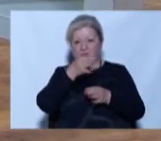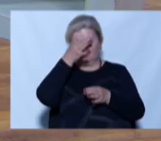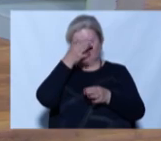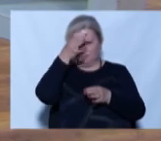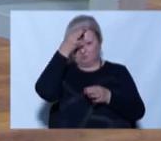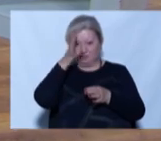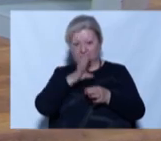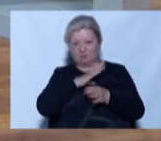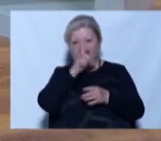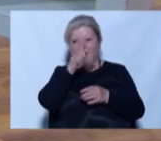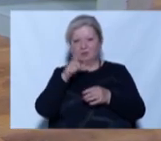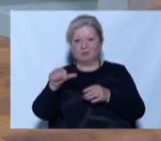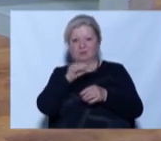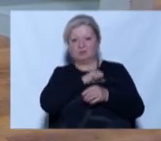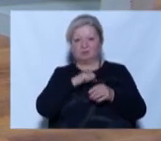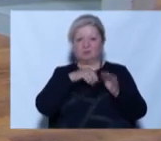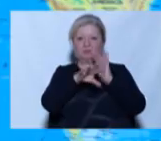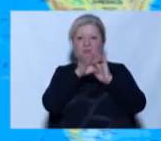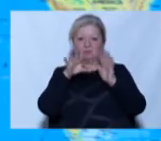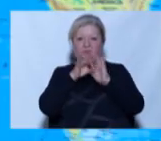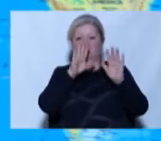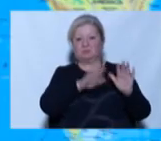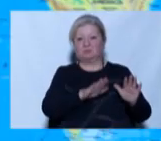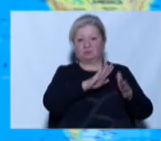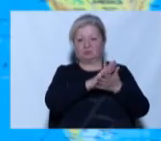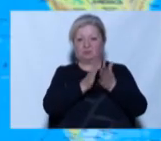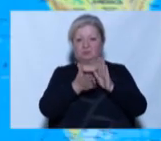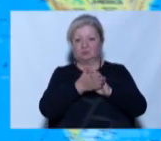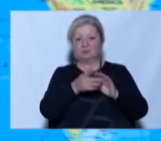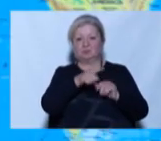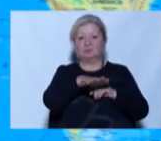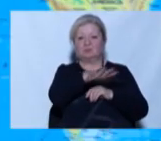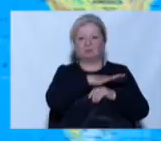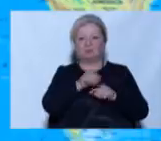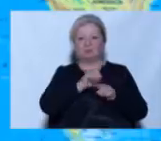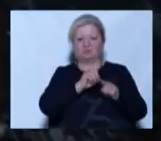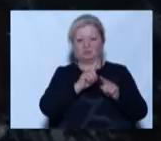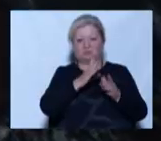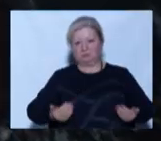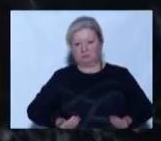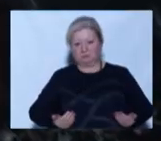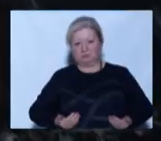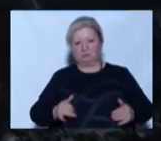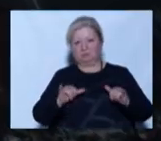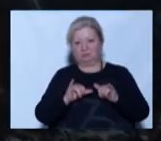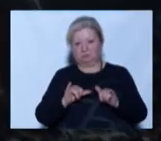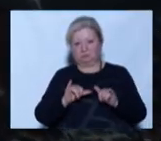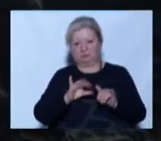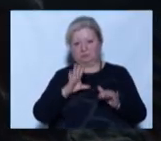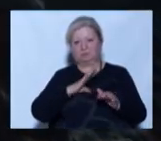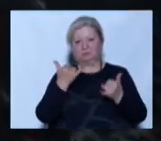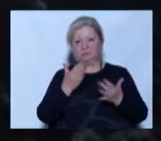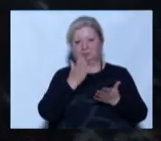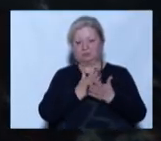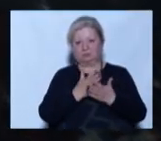ადამიანი ირჩევს თავის საცხოვრებელ გარემოს, იმ გარემოს, სადაც მისთვის ხელსაყრელი პირობებია. დღეს დასახლებული